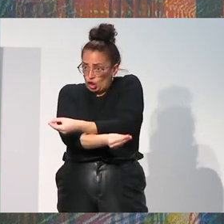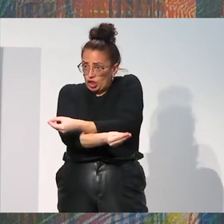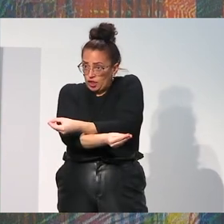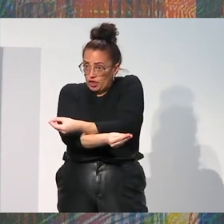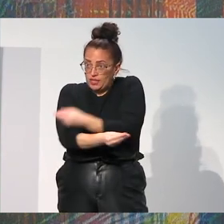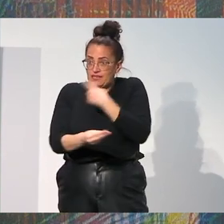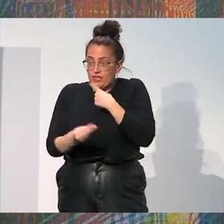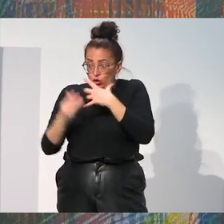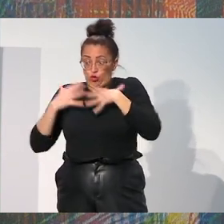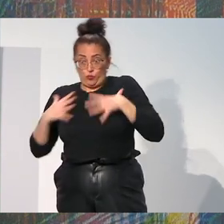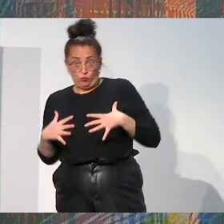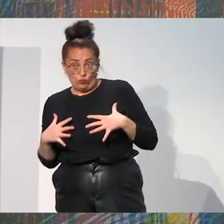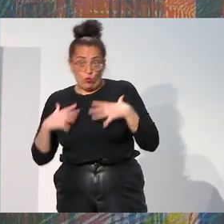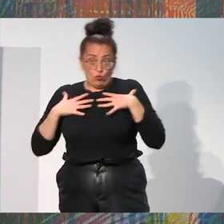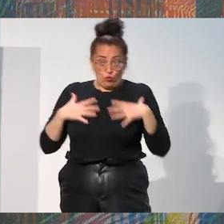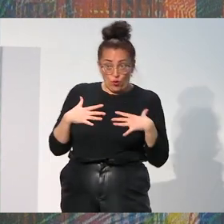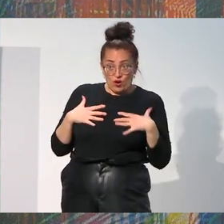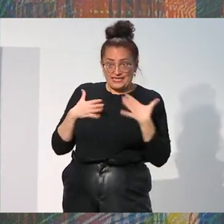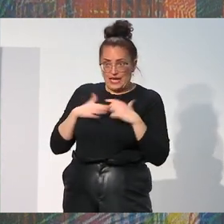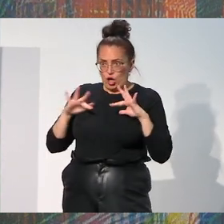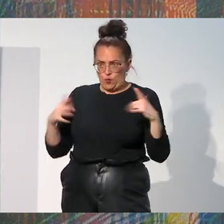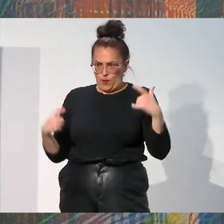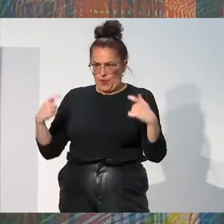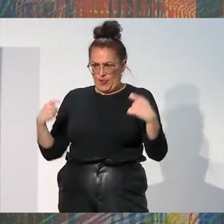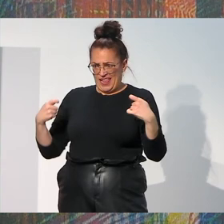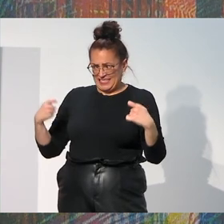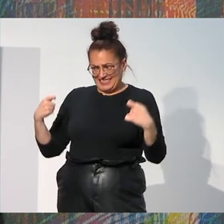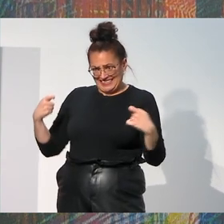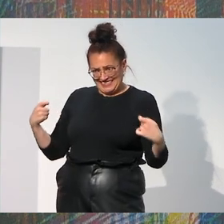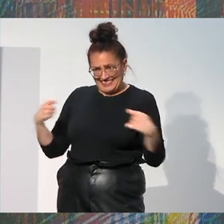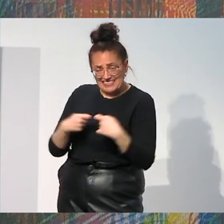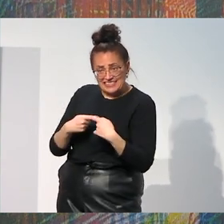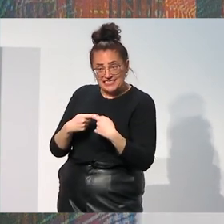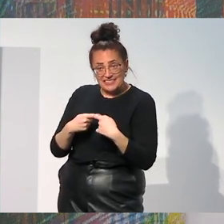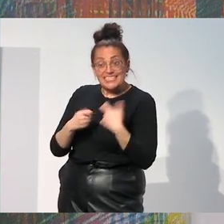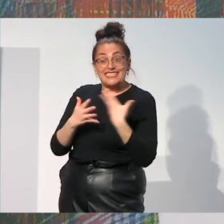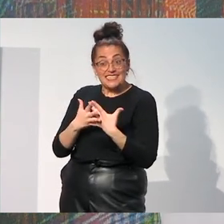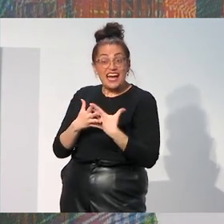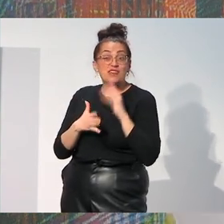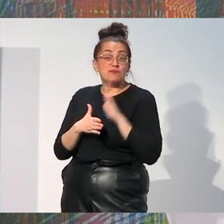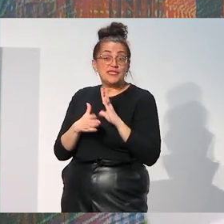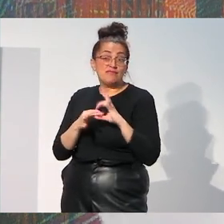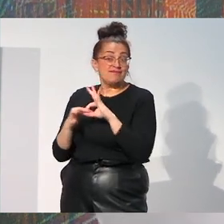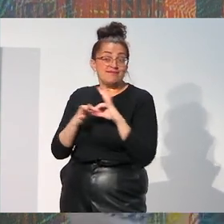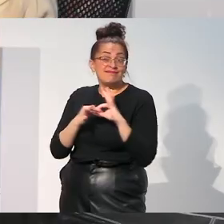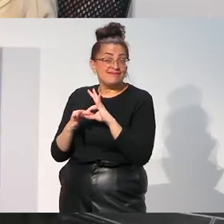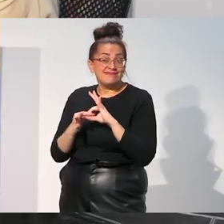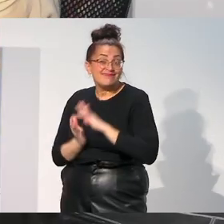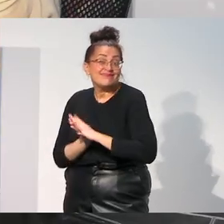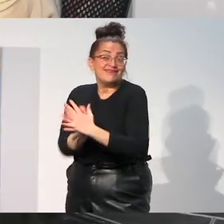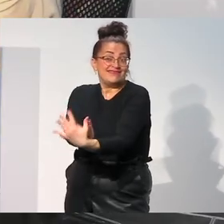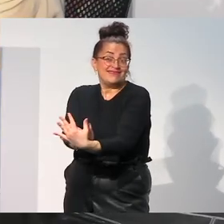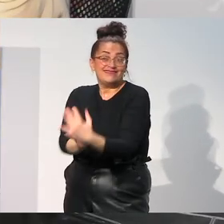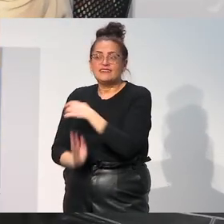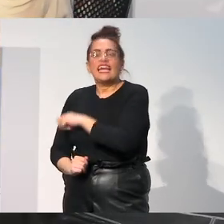vraiment décrit par le menu dans toute la relation de Gus à son pingouin. Mais je vais plus loin, c'est que les deux ajustent leur